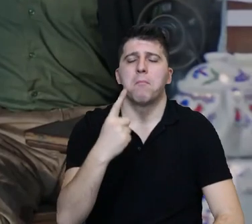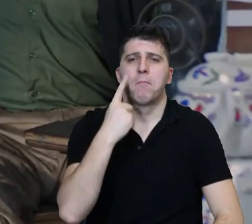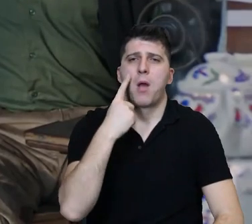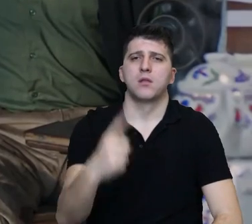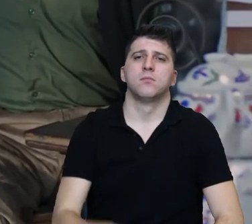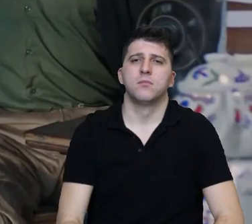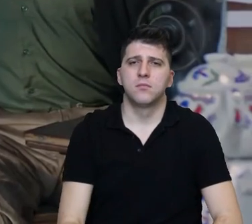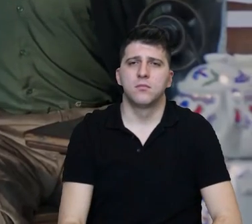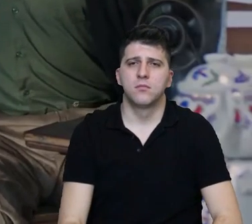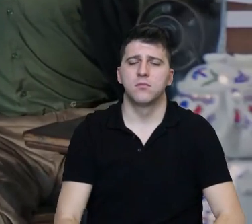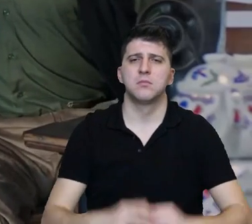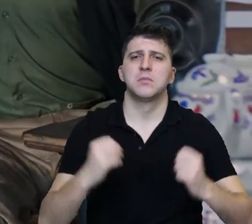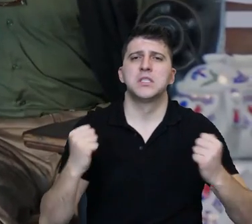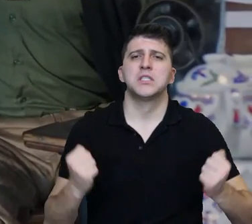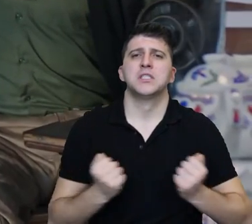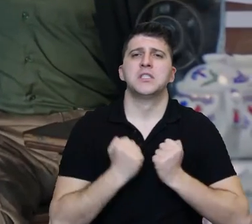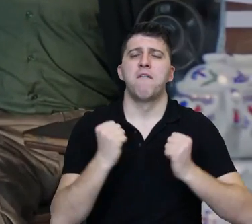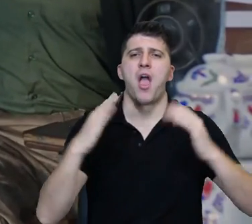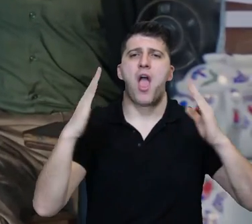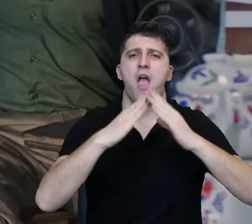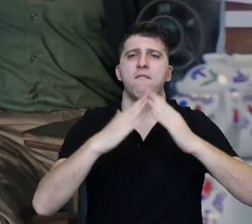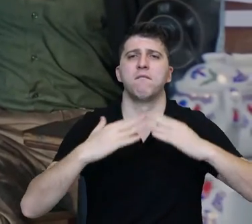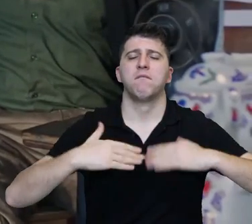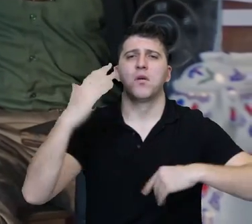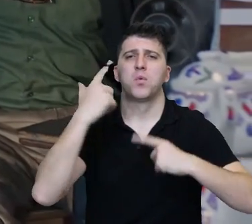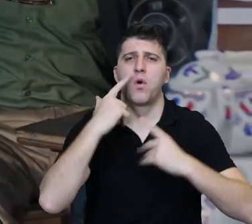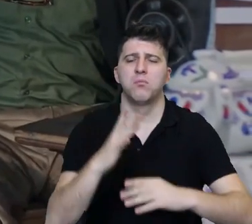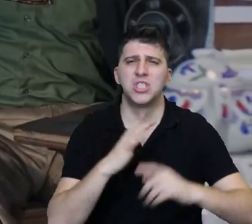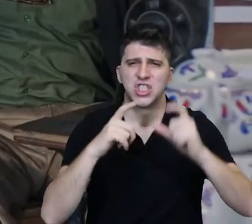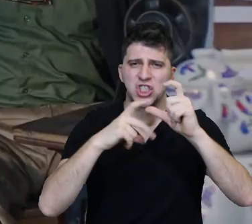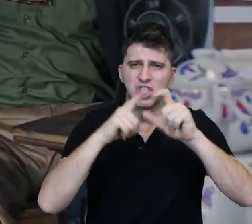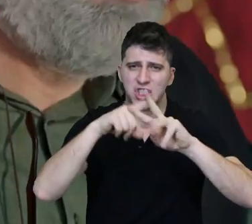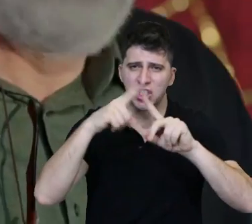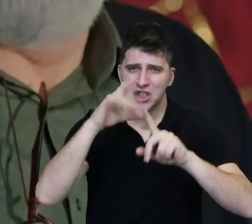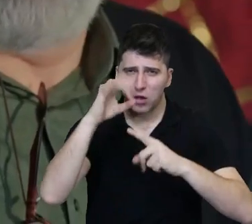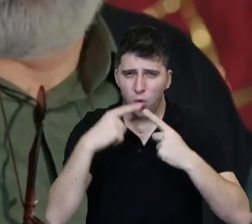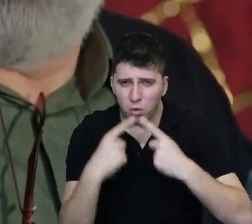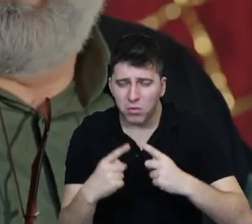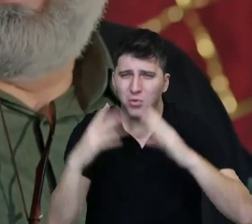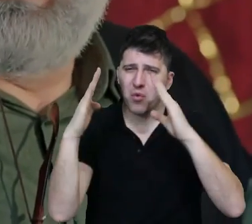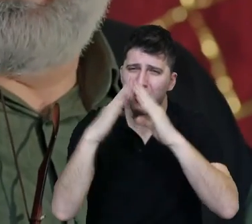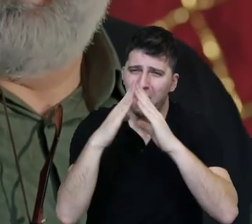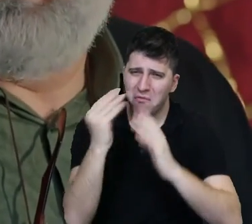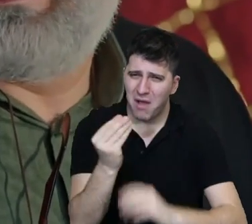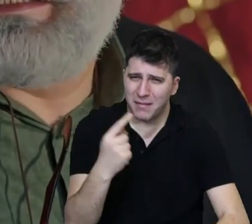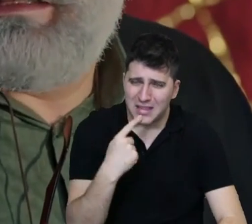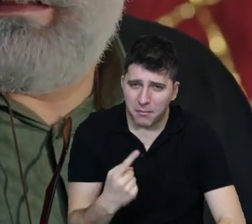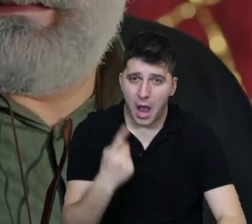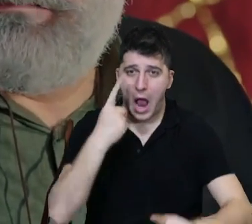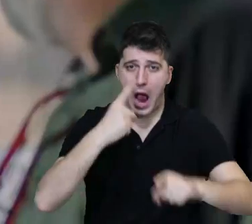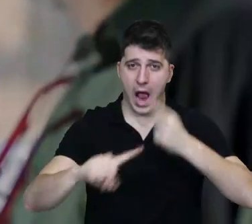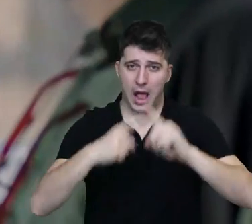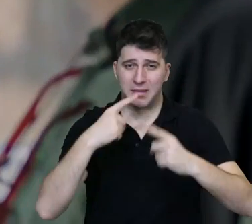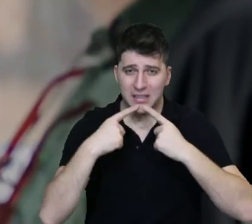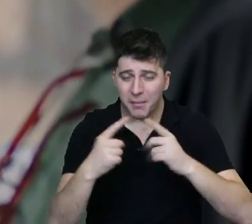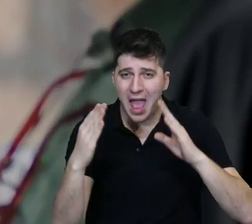baktım. Devasa bir şato. Ama şato mu desem, kulübe mi desem, kale mi